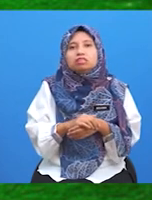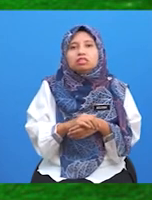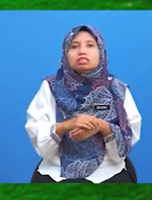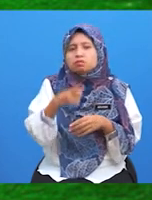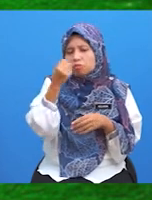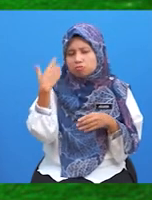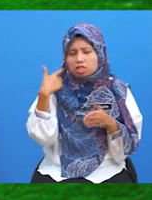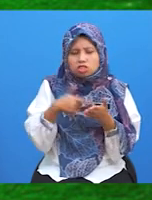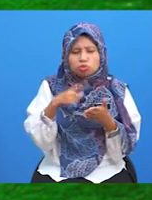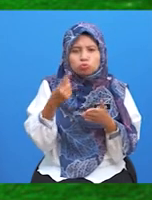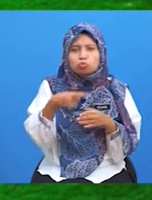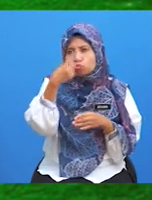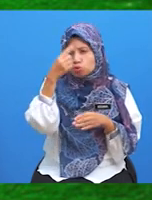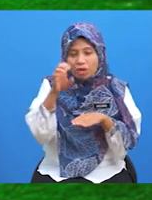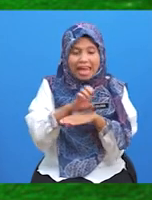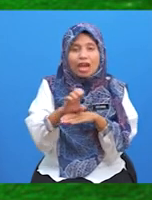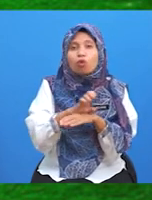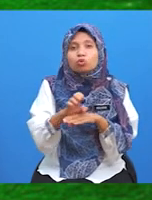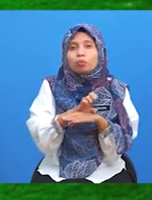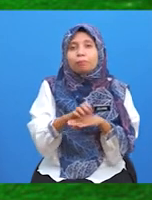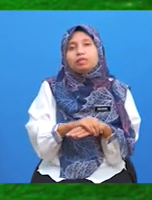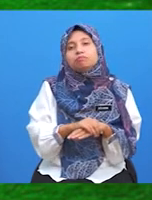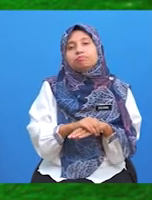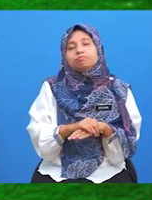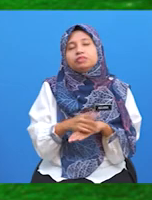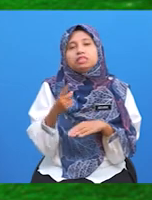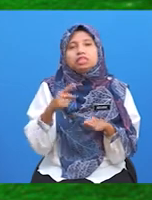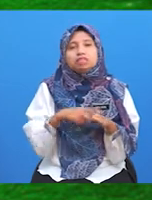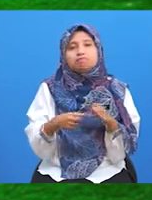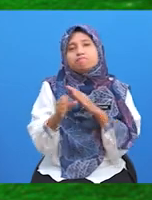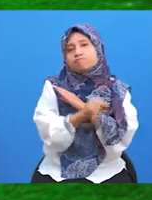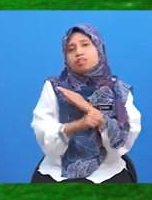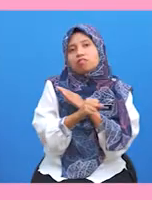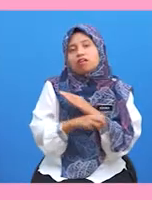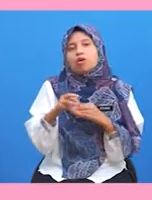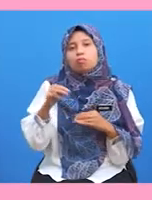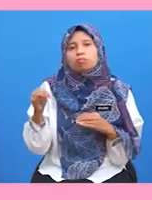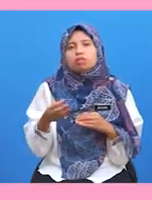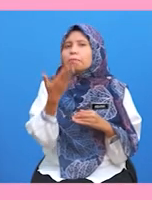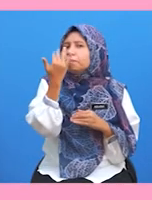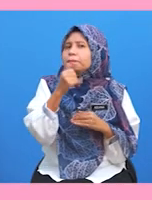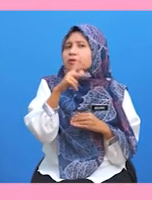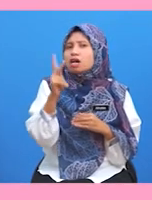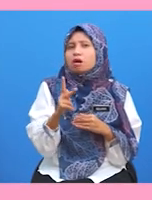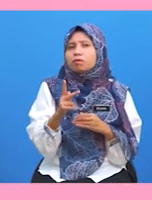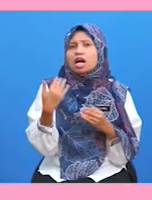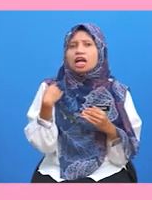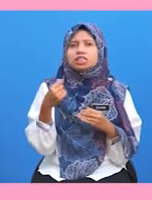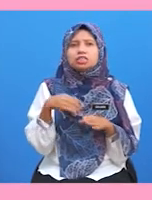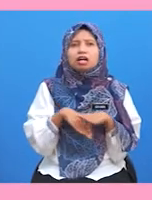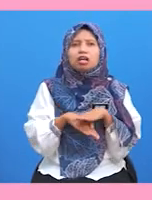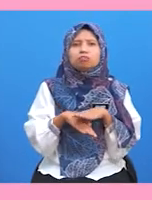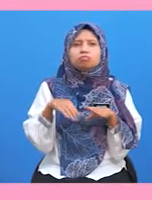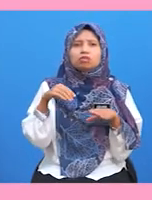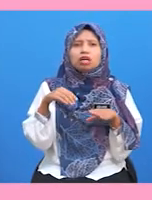ekonomi khasnya yang akan dapat mereka nikmati di Sarawak. Murid-murid, mengapakah ada di kalangan